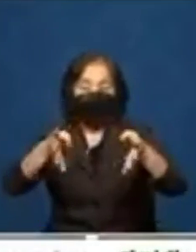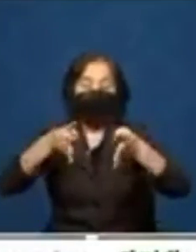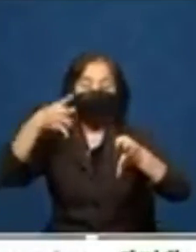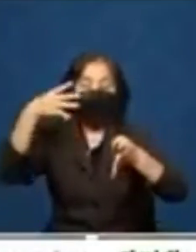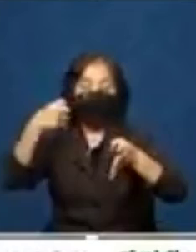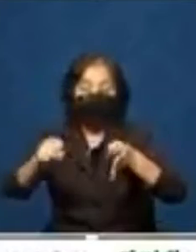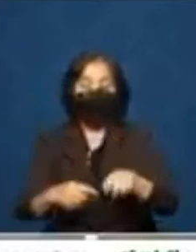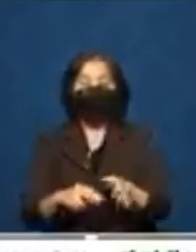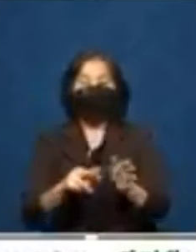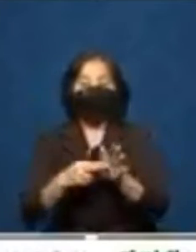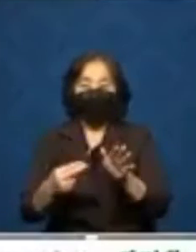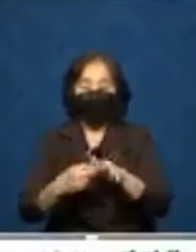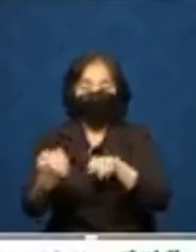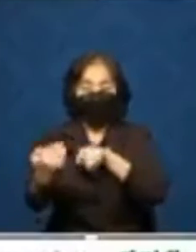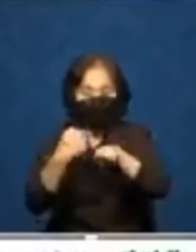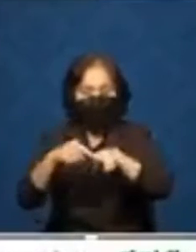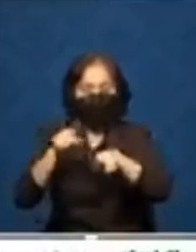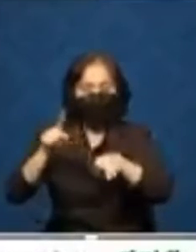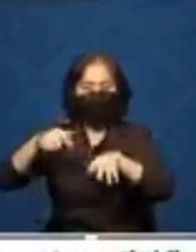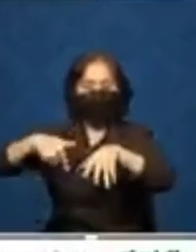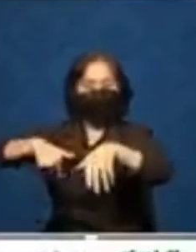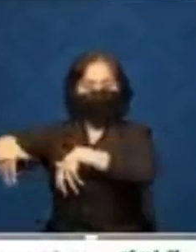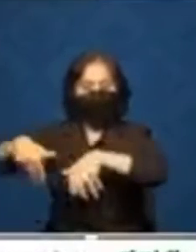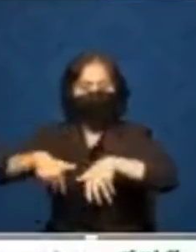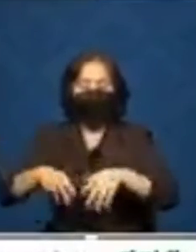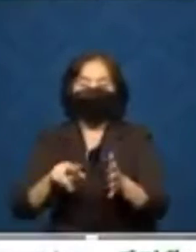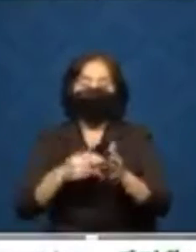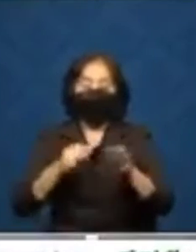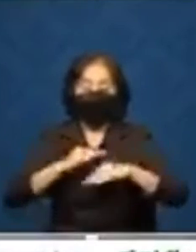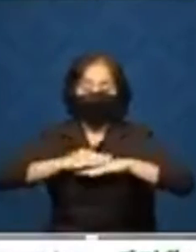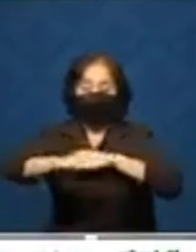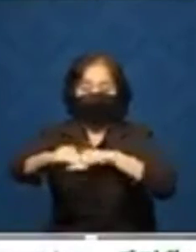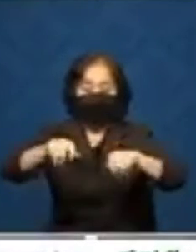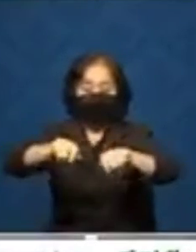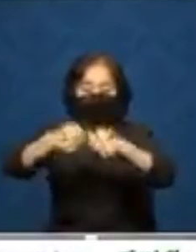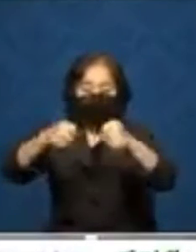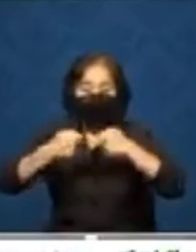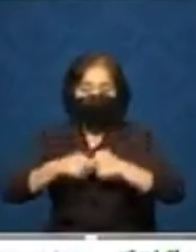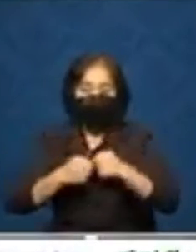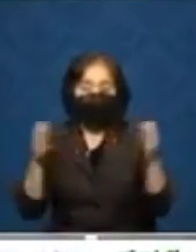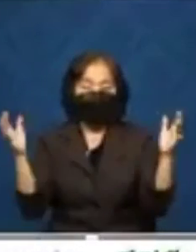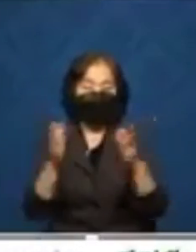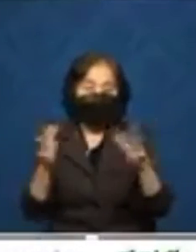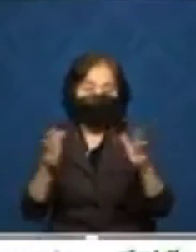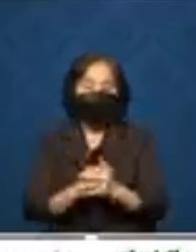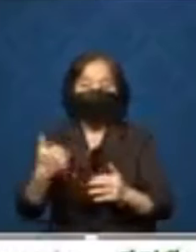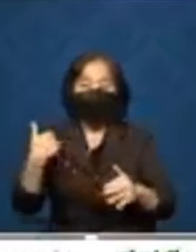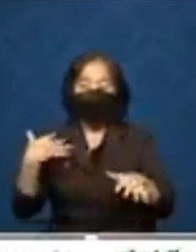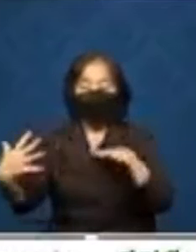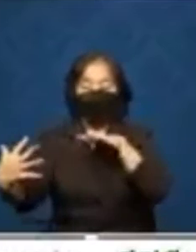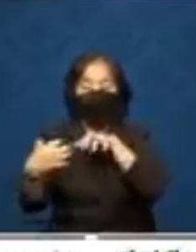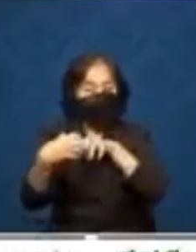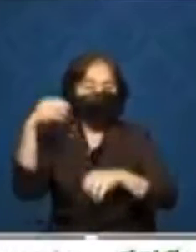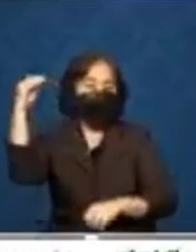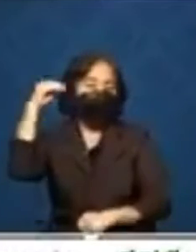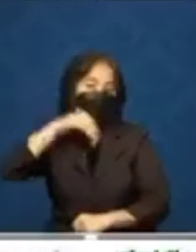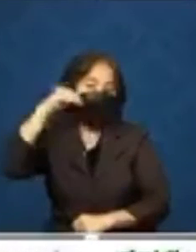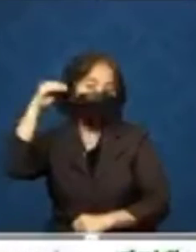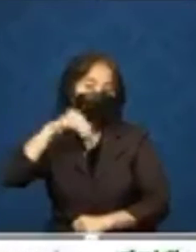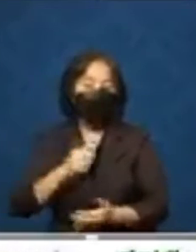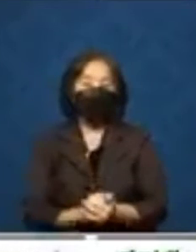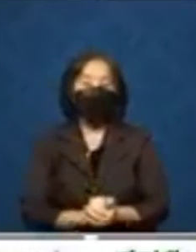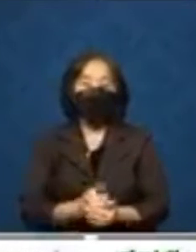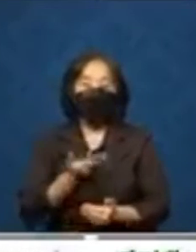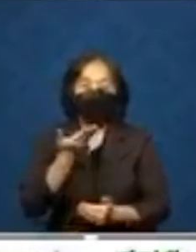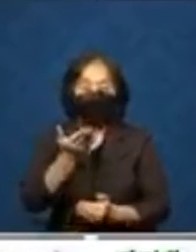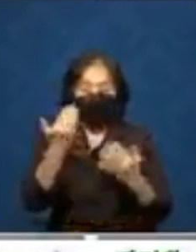าวิ่งอยู่ในพื้นที่ชุมชนทำให้ถนนเกิดความชำรุดเสียหายหลายจุดเกิดอุบัติเหตุหลายครั้งดิฉันขอให้